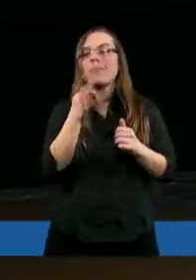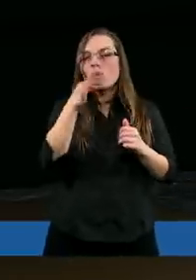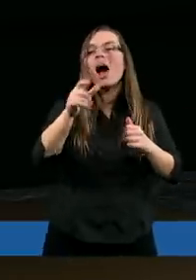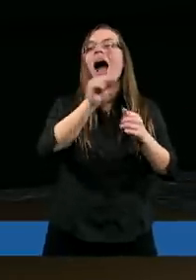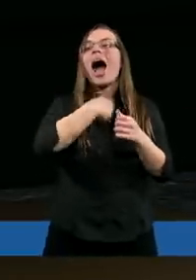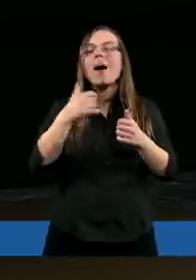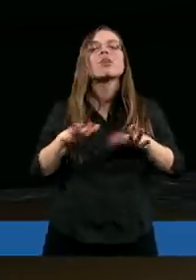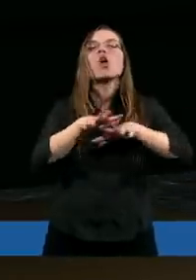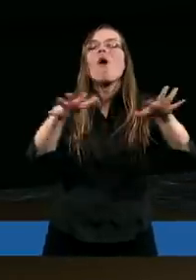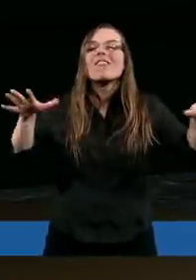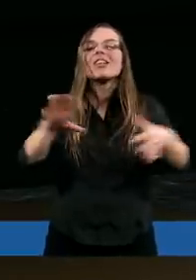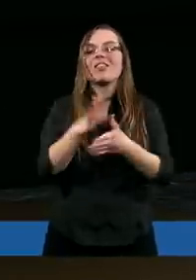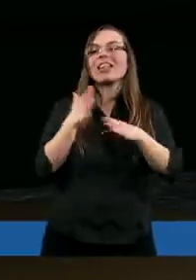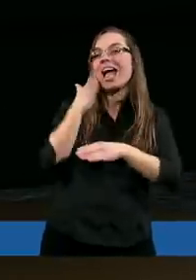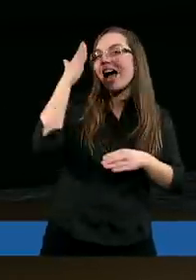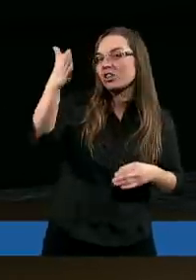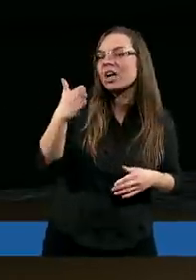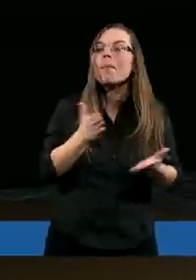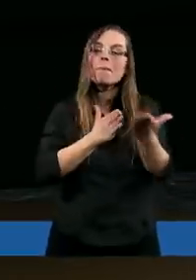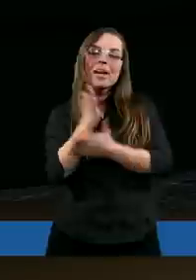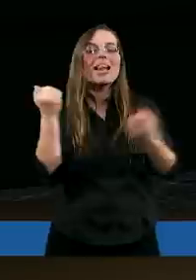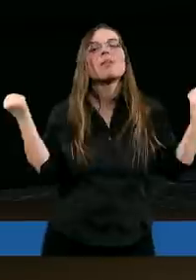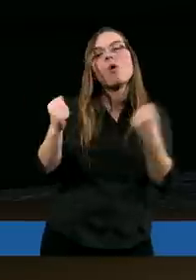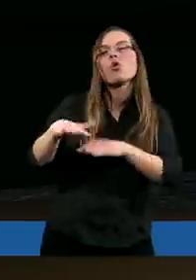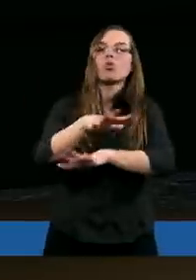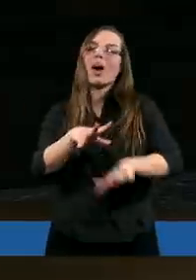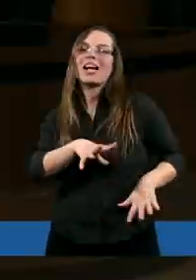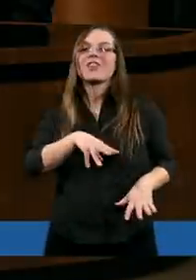abyście obfitowali w nadzieję przez moc Ducha